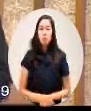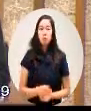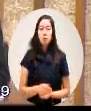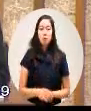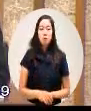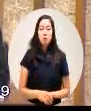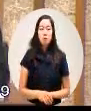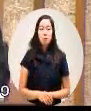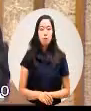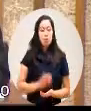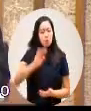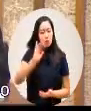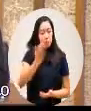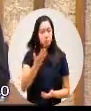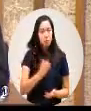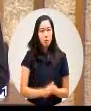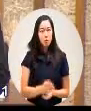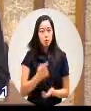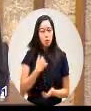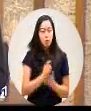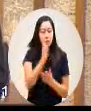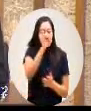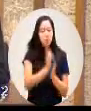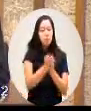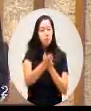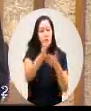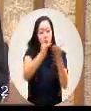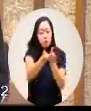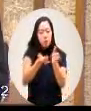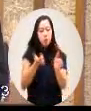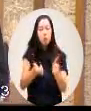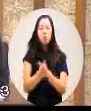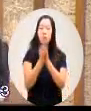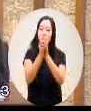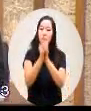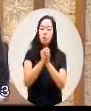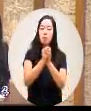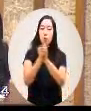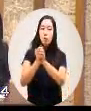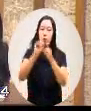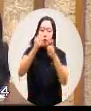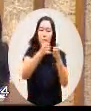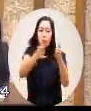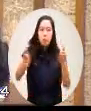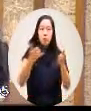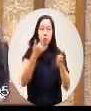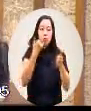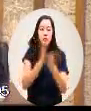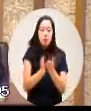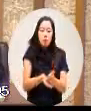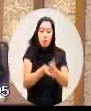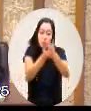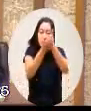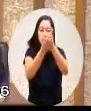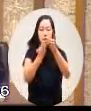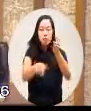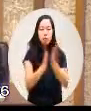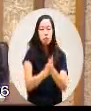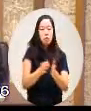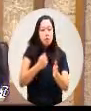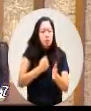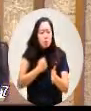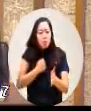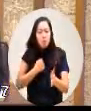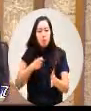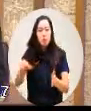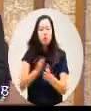想但是我们会一个前提，就拜托议会的议员能够来用尊重的方式来了解事情，不要